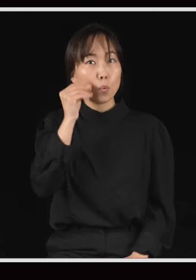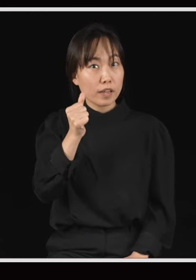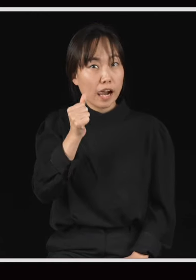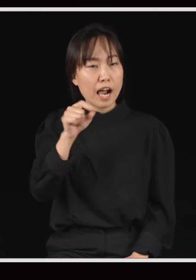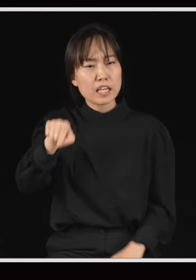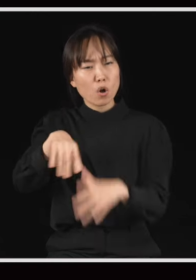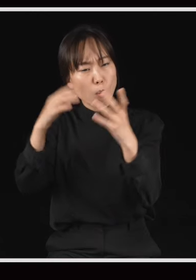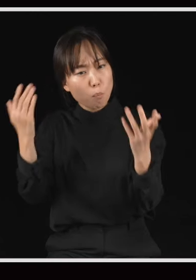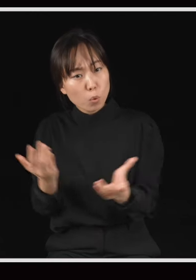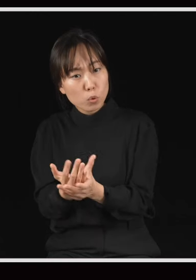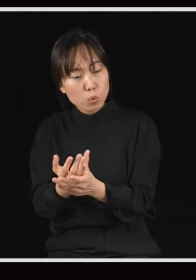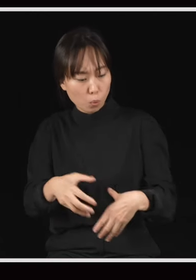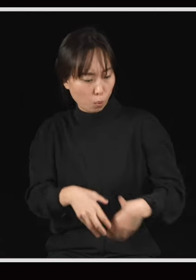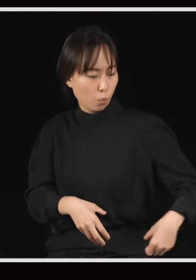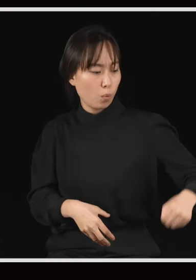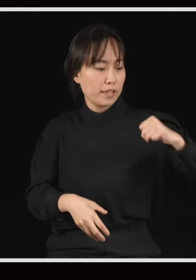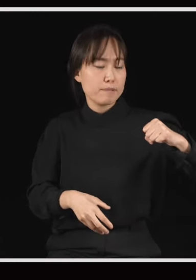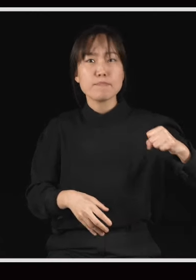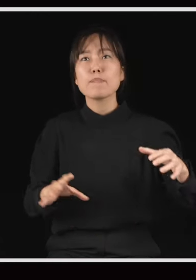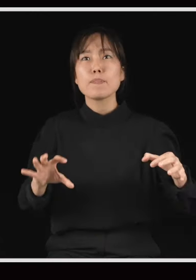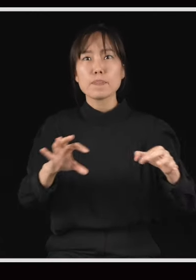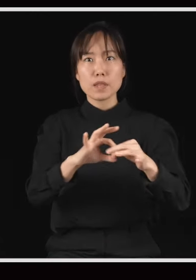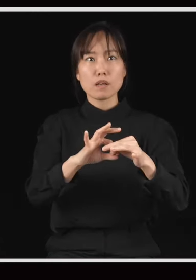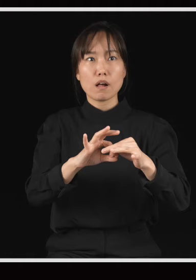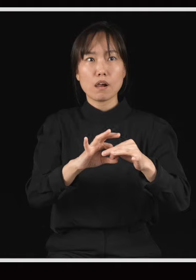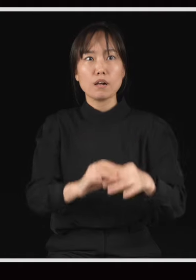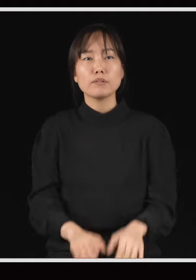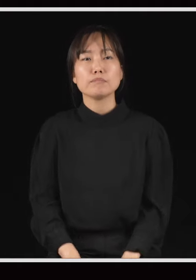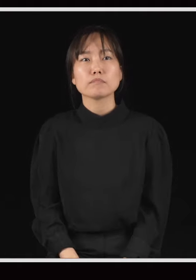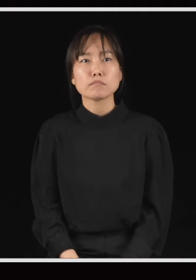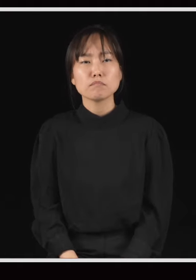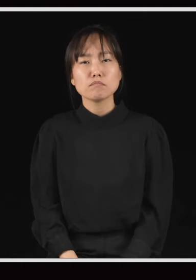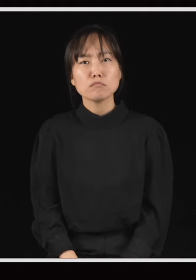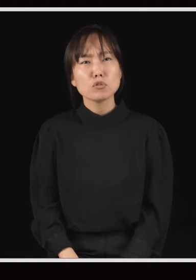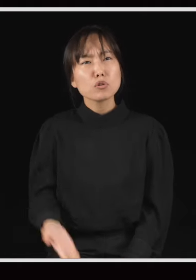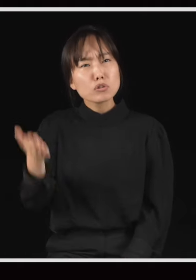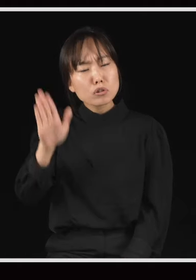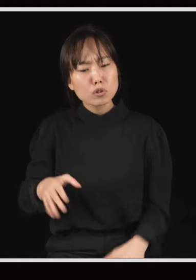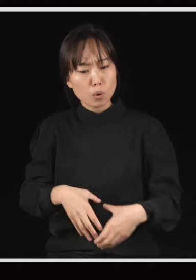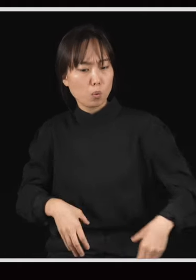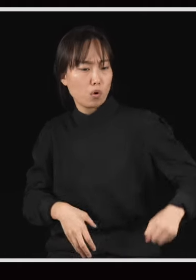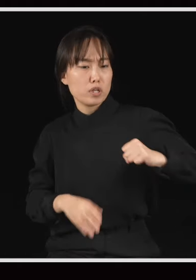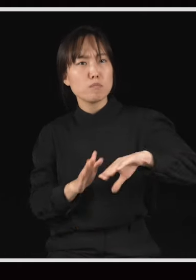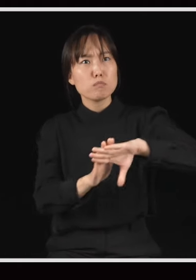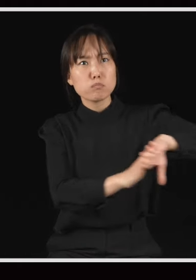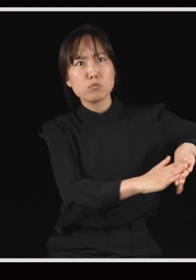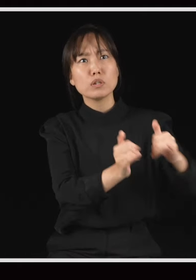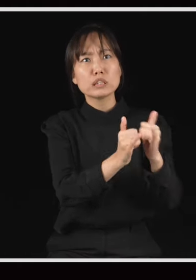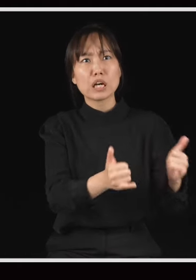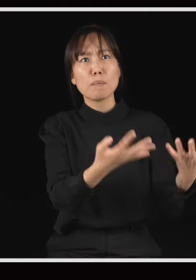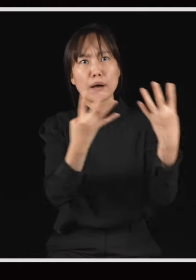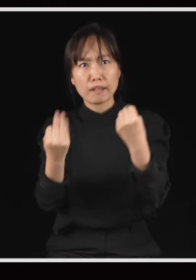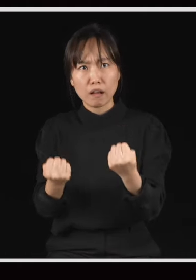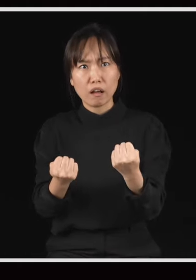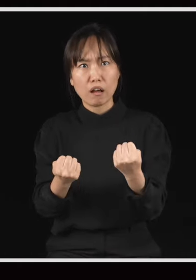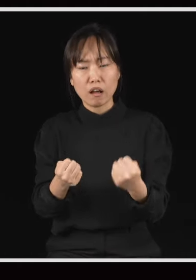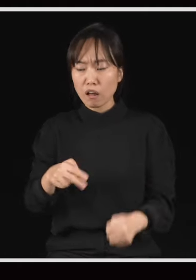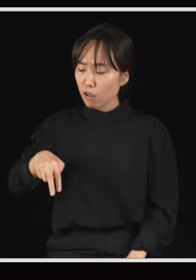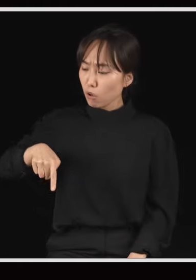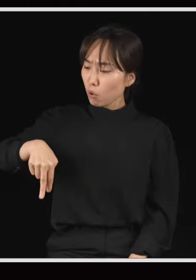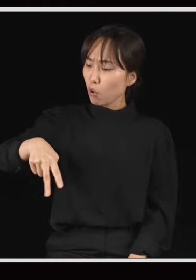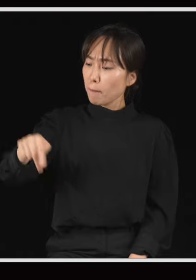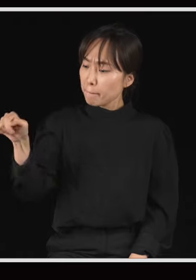다 유지해주는 골반적 근육, 이 모든 것들이 코어를 만듭니다. 근데 코어가 굉장히 간과되고 있는 경우가 많아요.